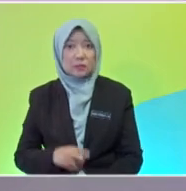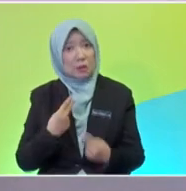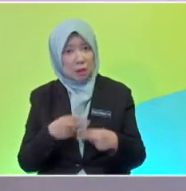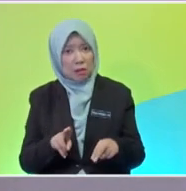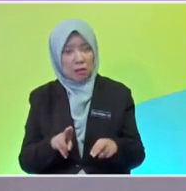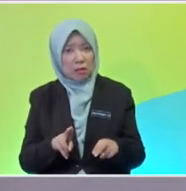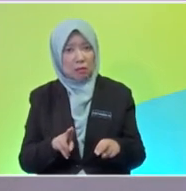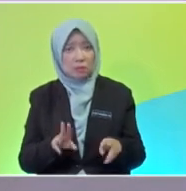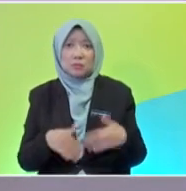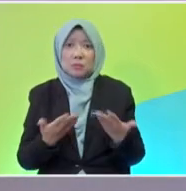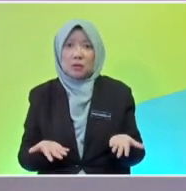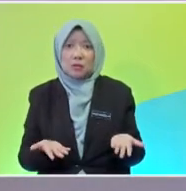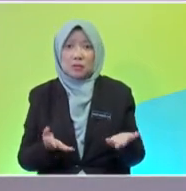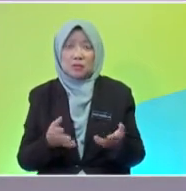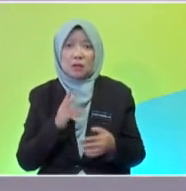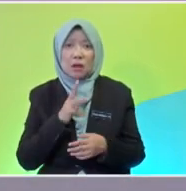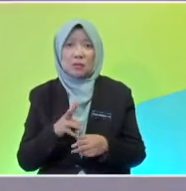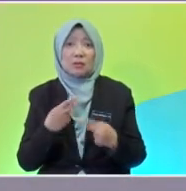HiLo Aini